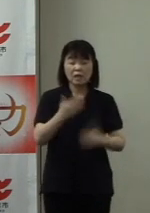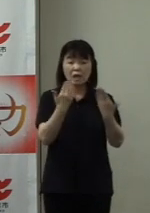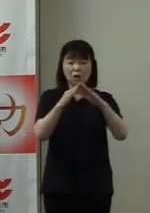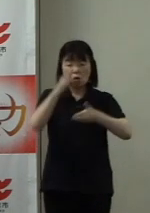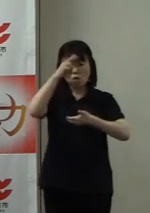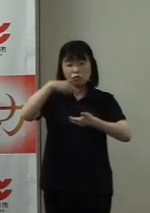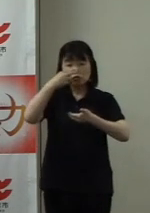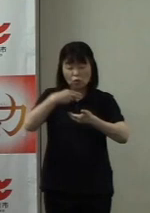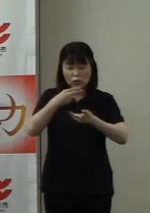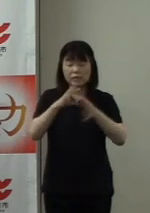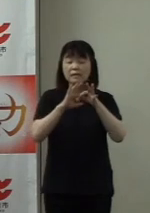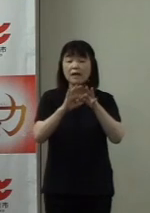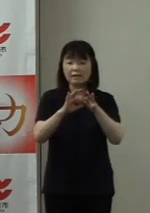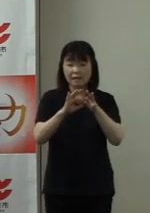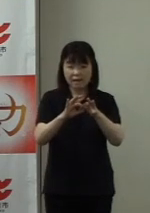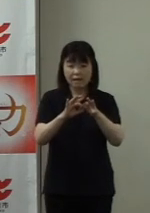費の関係であります。